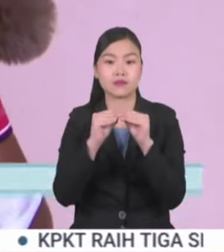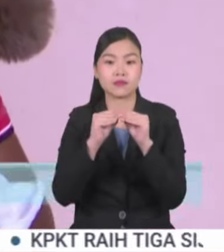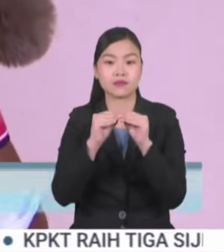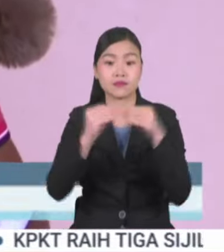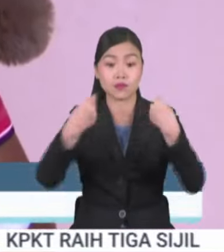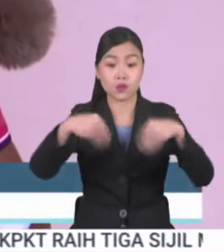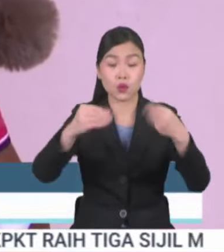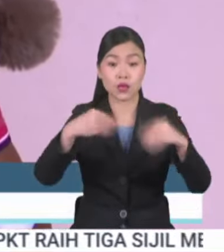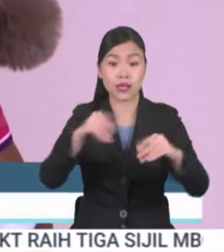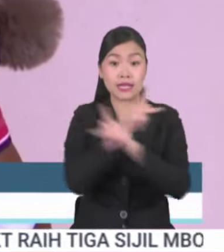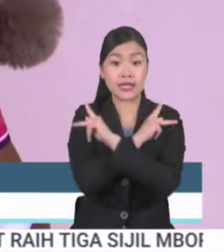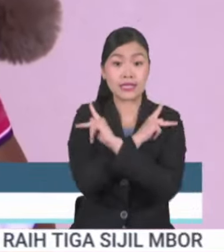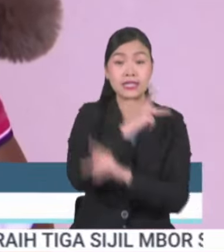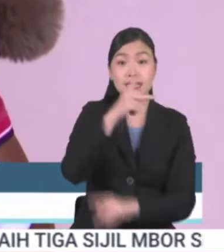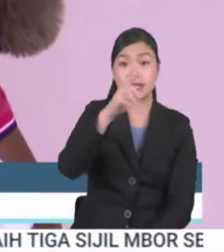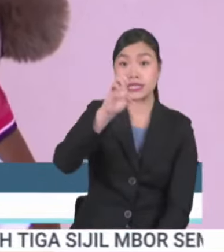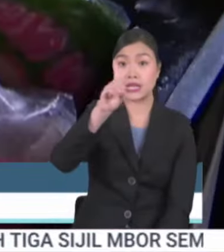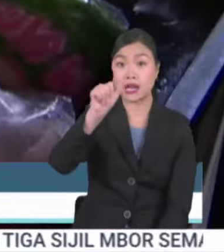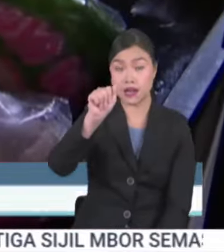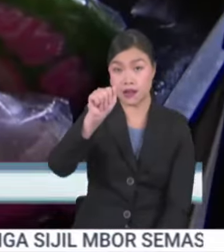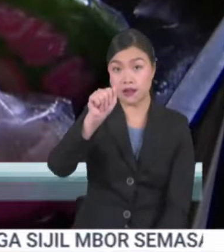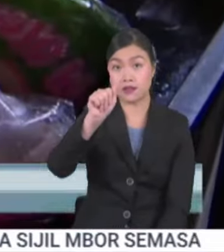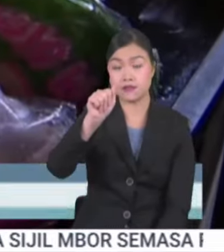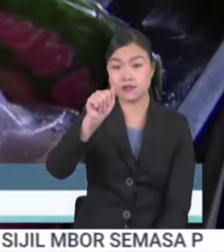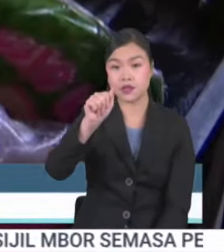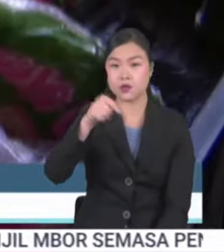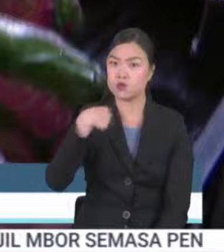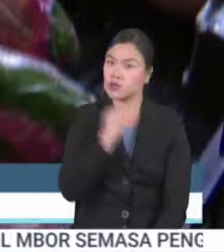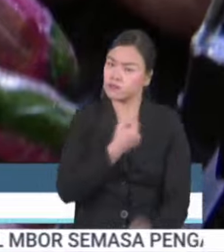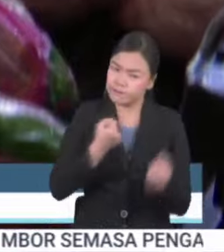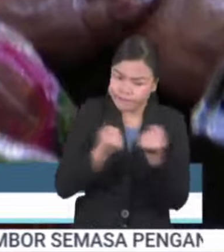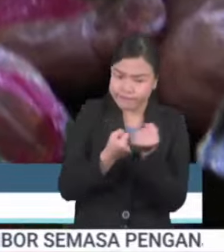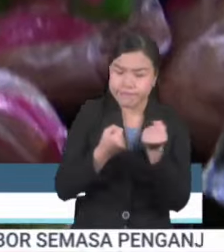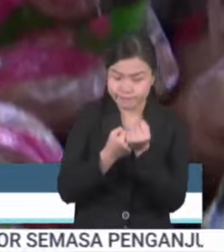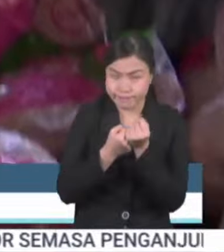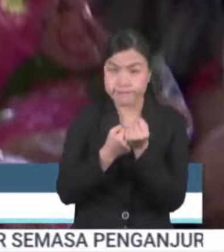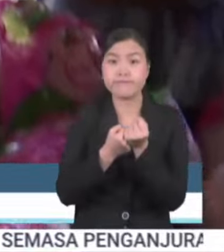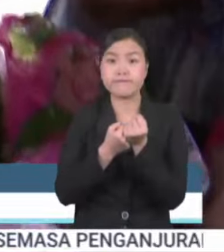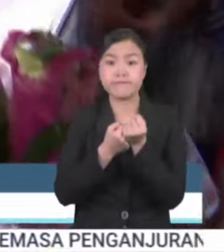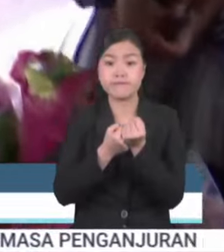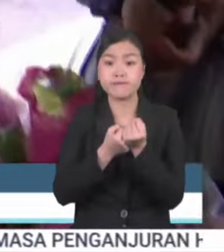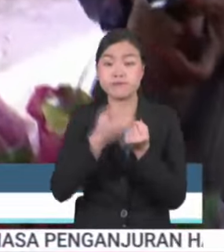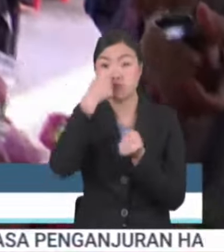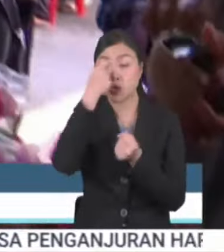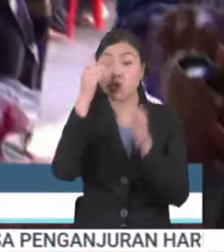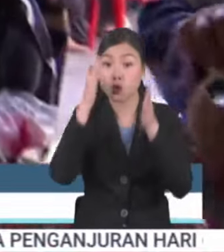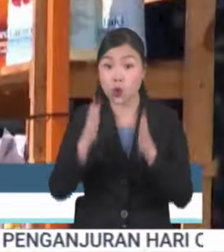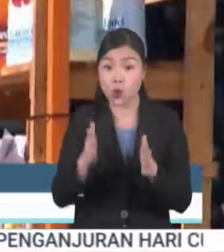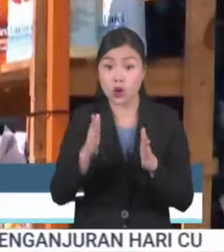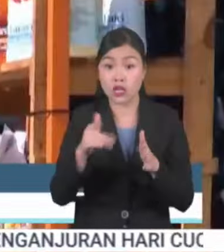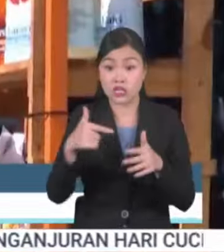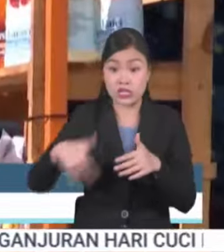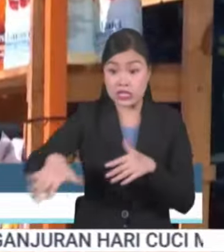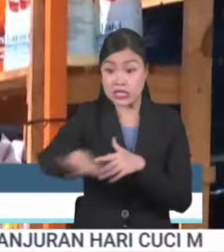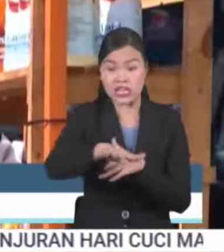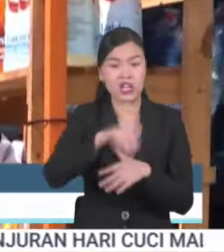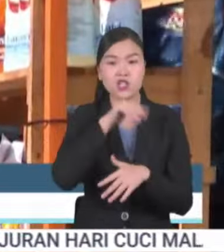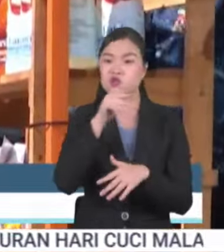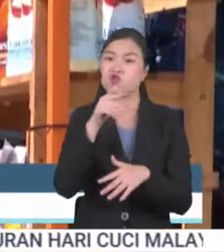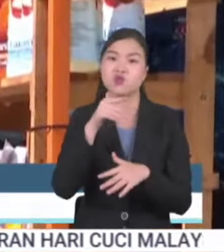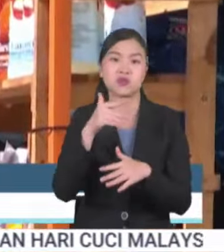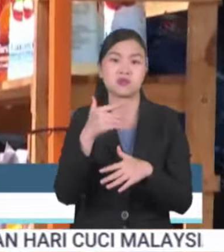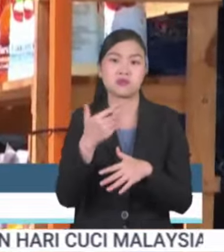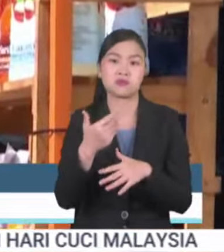ni amat-amat kita sokong lah. Pasal rakyat-rakyat belah sini pun bukannya jenis orang senang